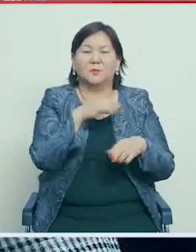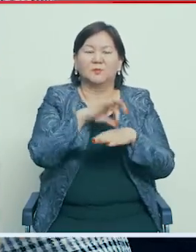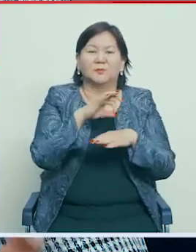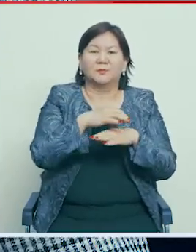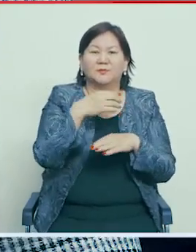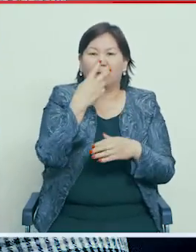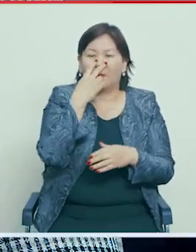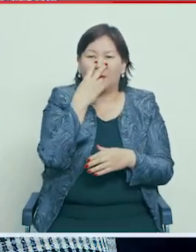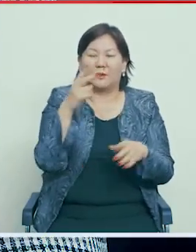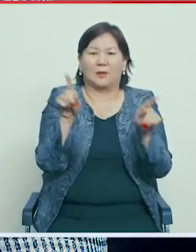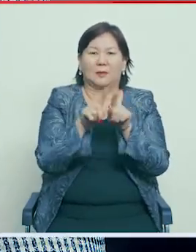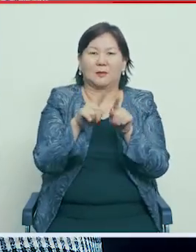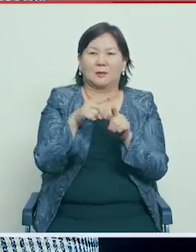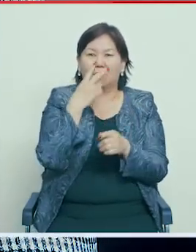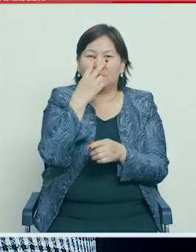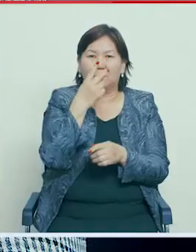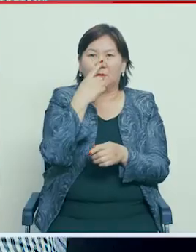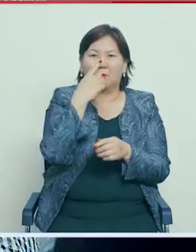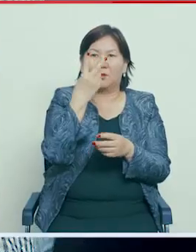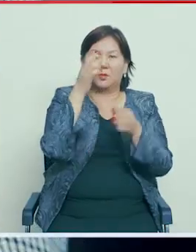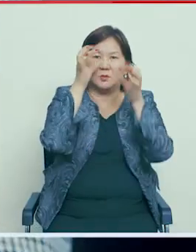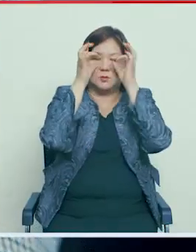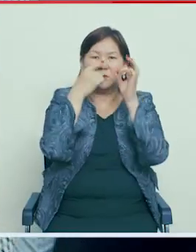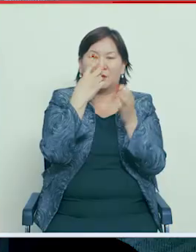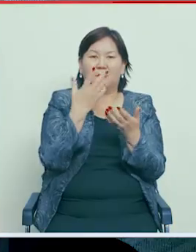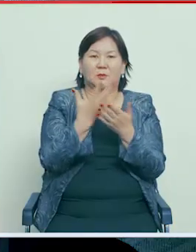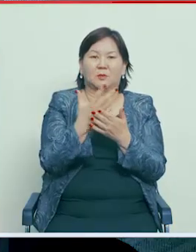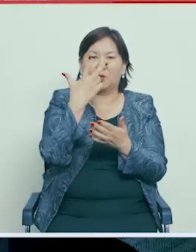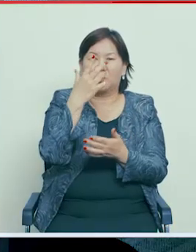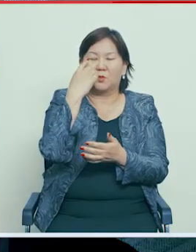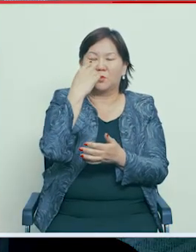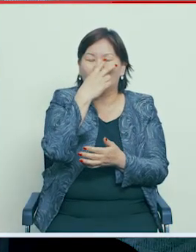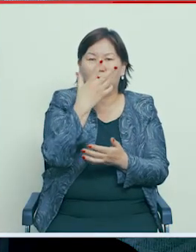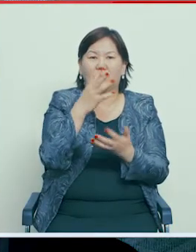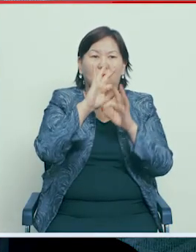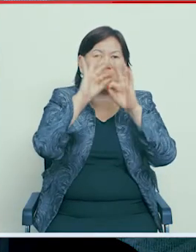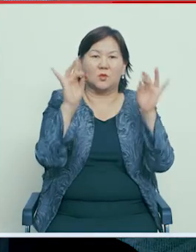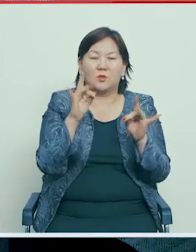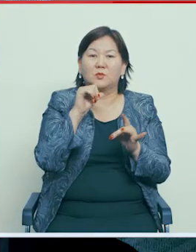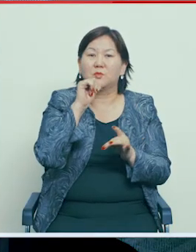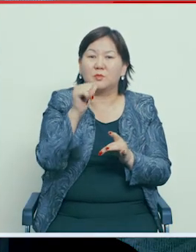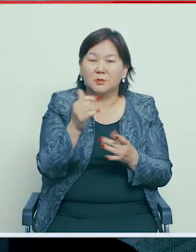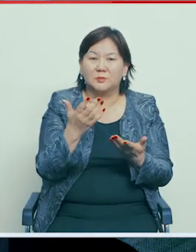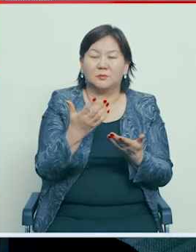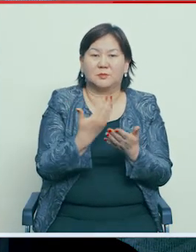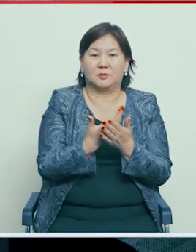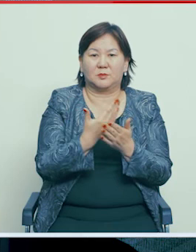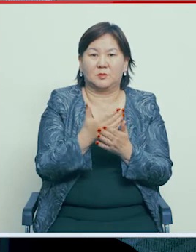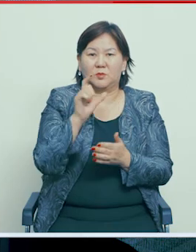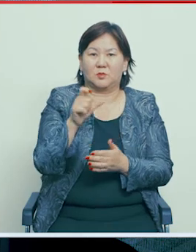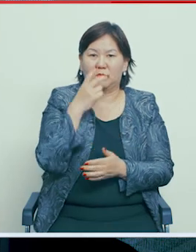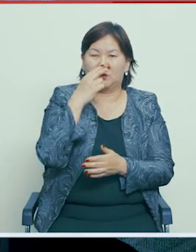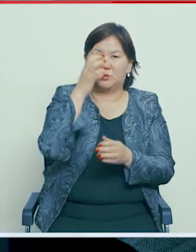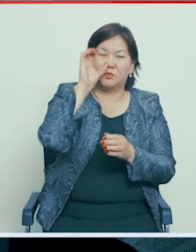мэдрэг ингээ харахаа чи адилхан л хоёр нүд таныг хамарлаа байстай. Тэрээс амар тэр гурван нүдтэй хоёр хамартай ч юм арай өөр бол бүтцтэй байх юм бол хүн